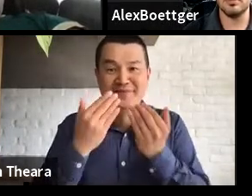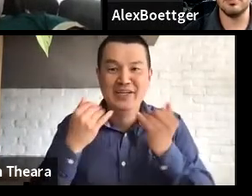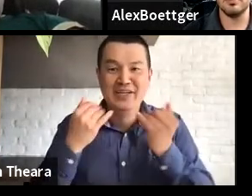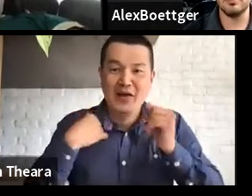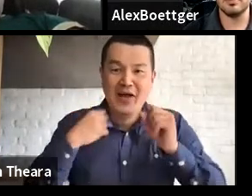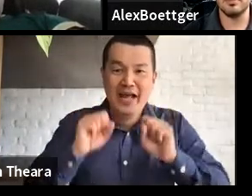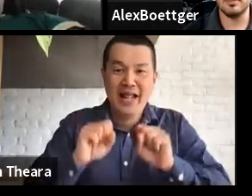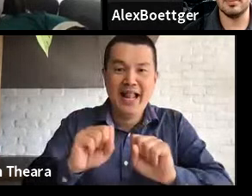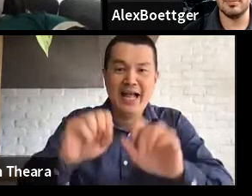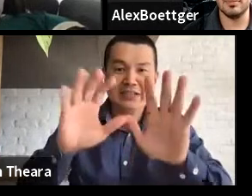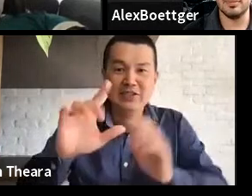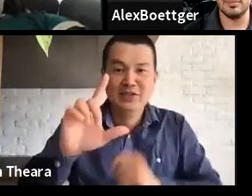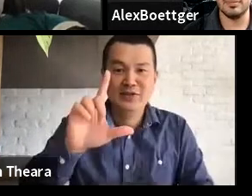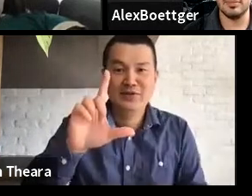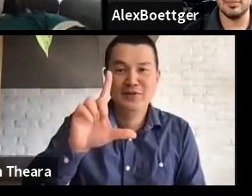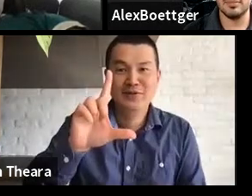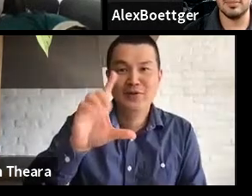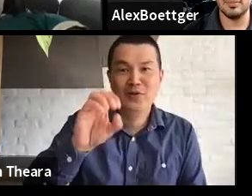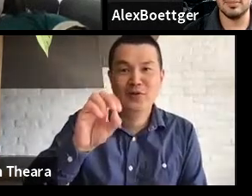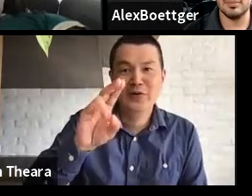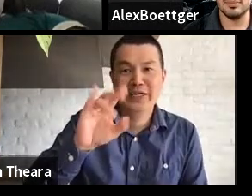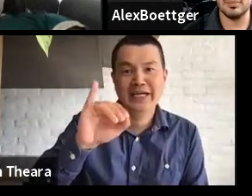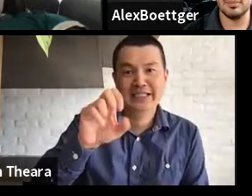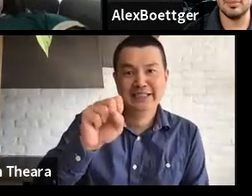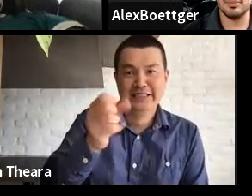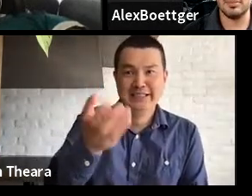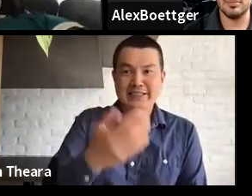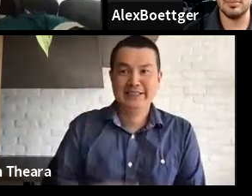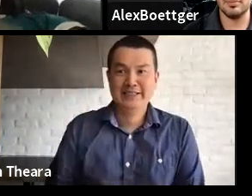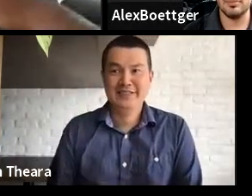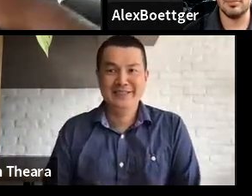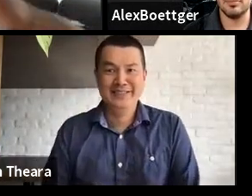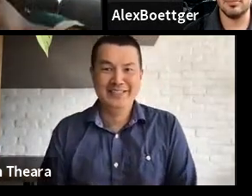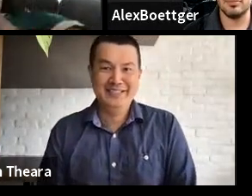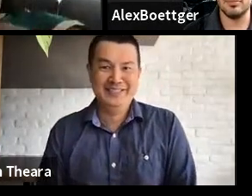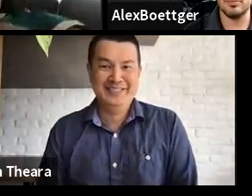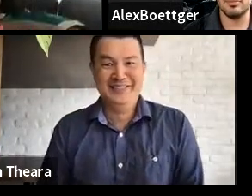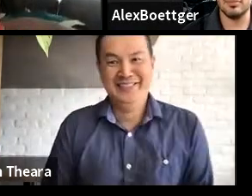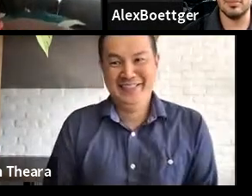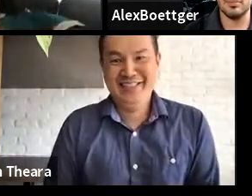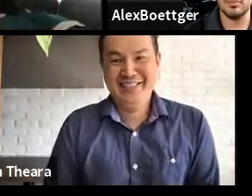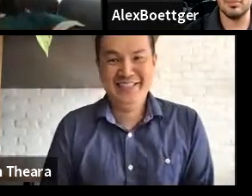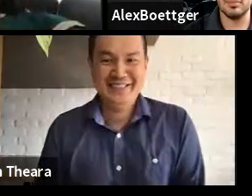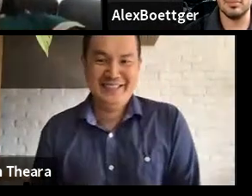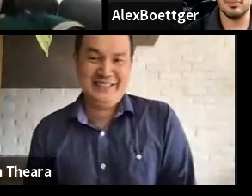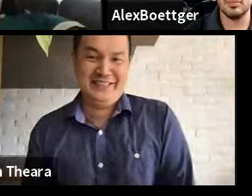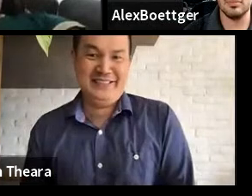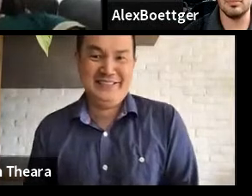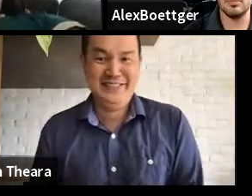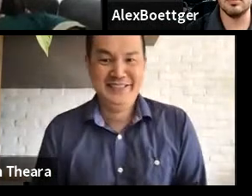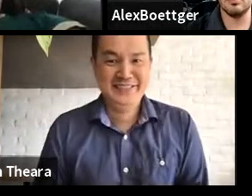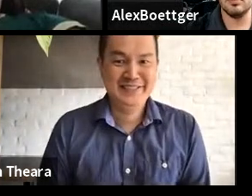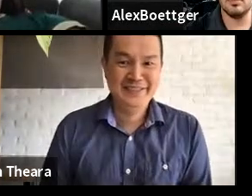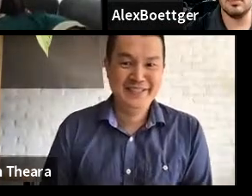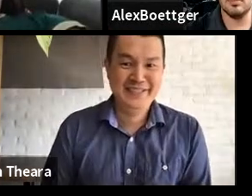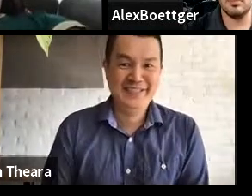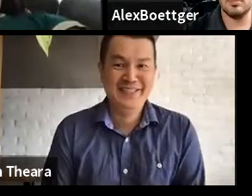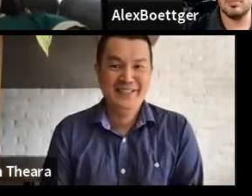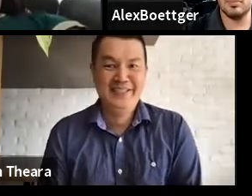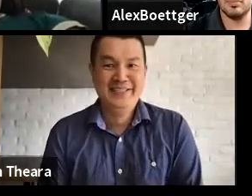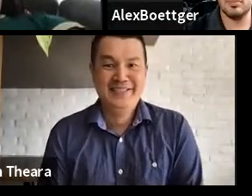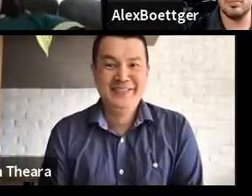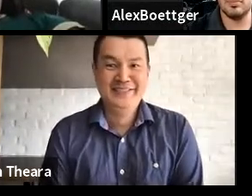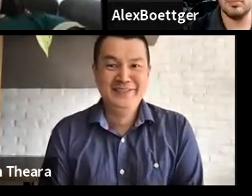Ça va? Bien, merci. Je pense que je vais laisser Louis dire le mot de la fin.